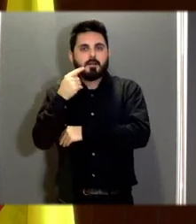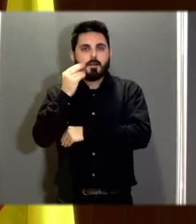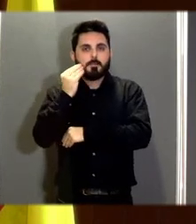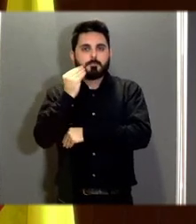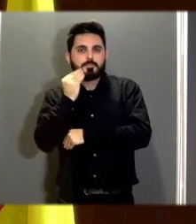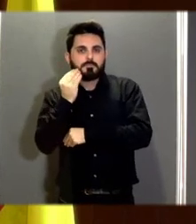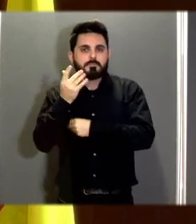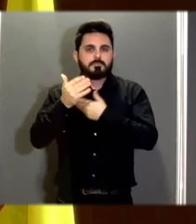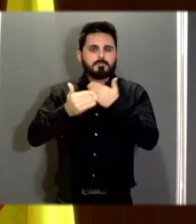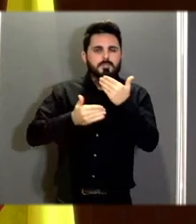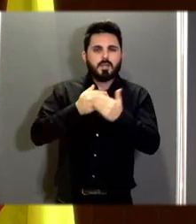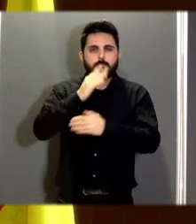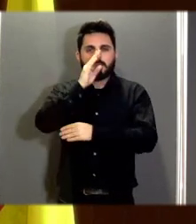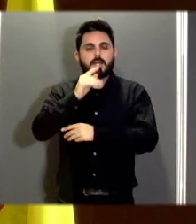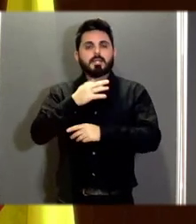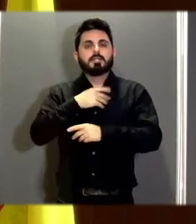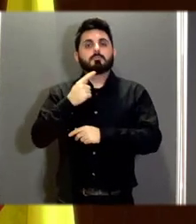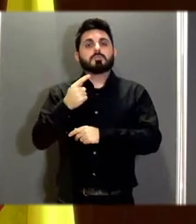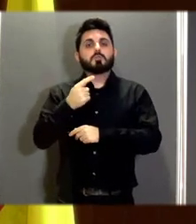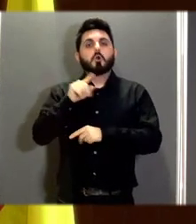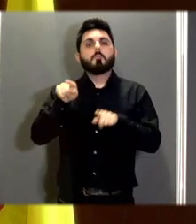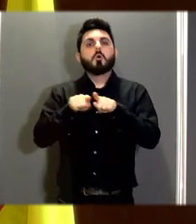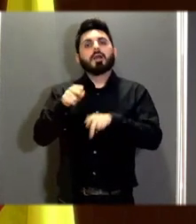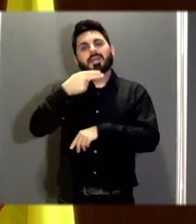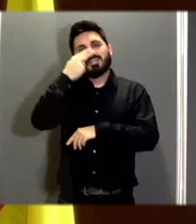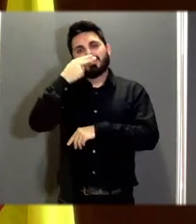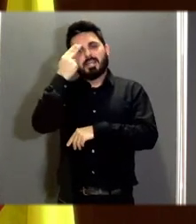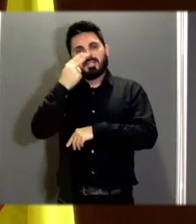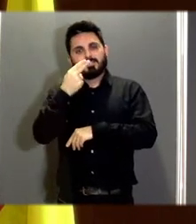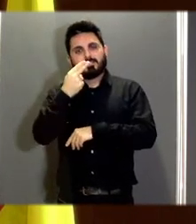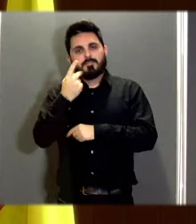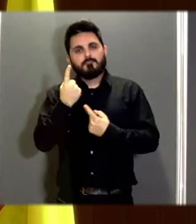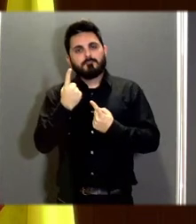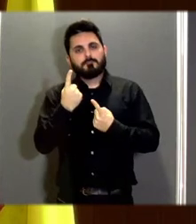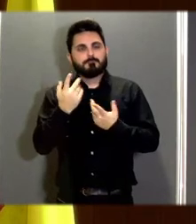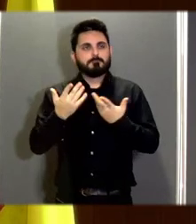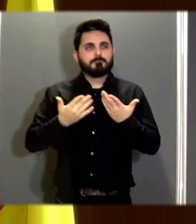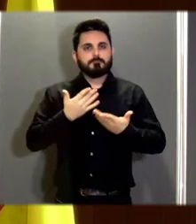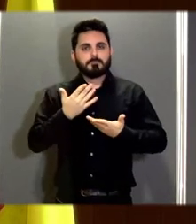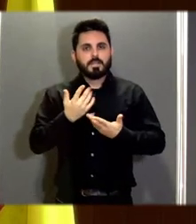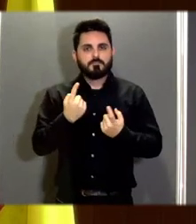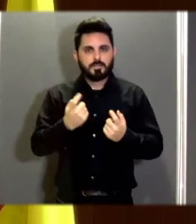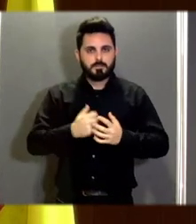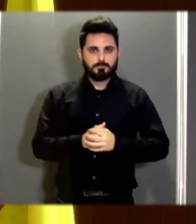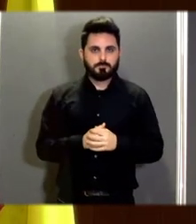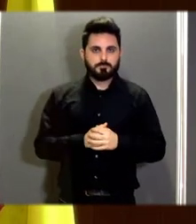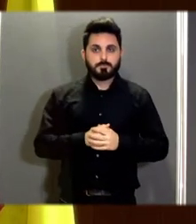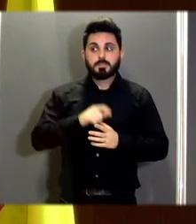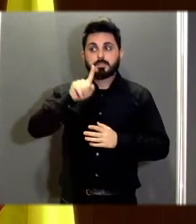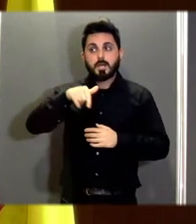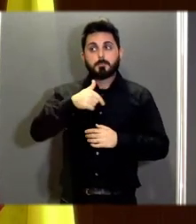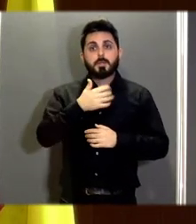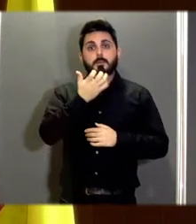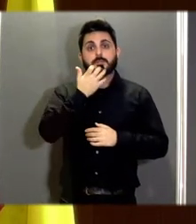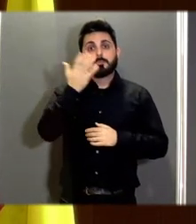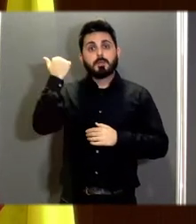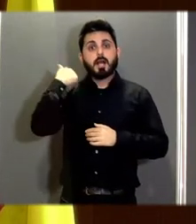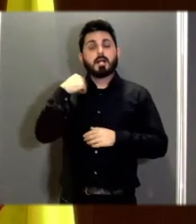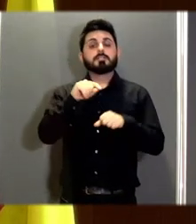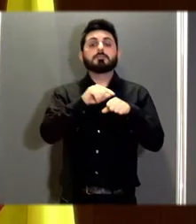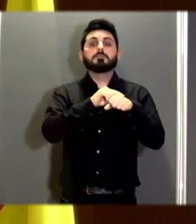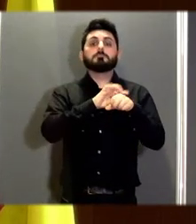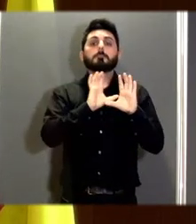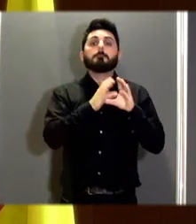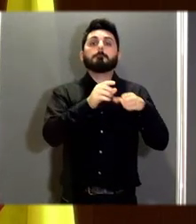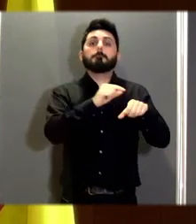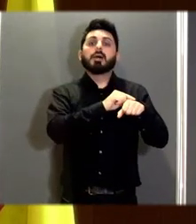van passar per davant de l'interès comú. I ara més constatem que no és possible pressionar els partits com en el passat perquè estan molt pendents